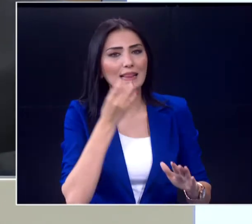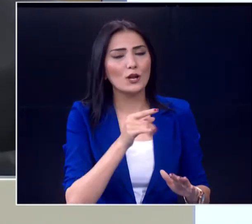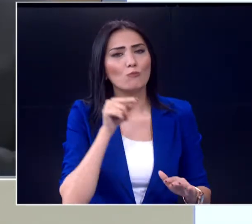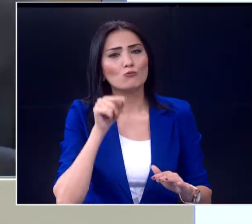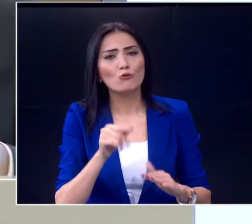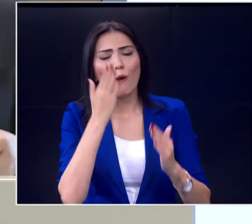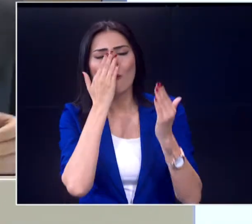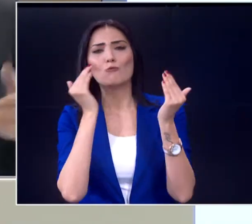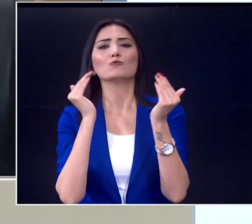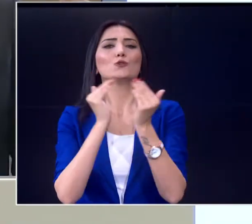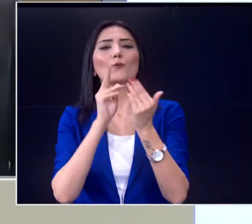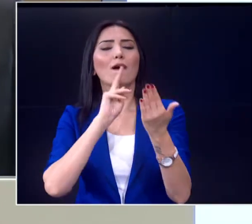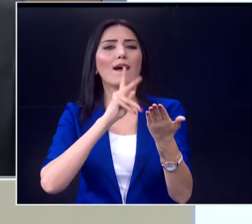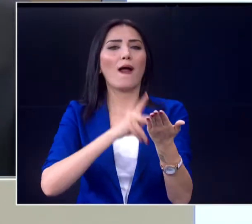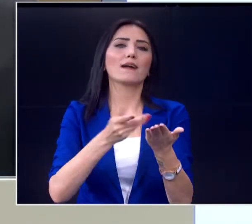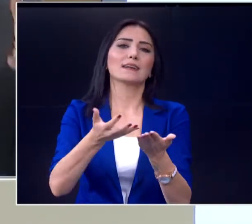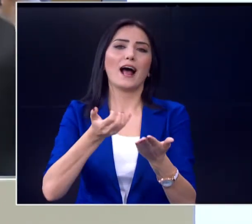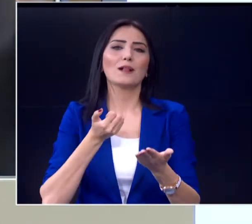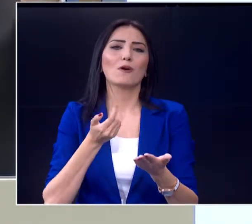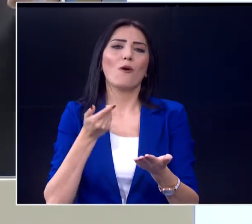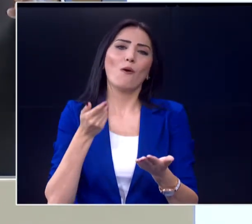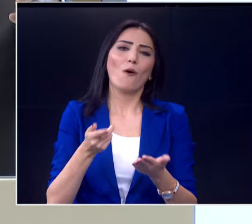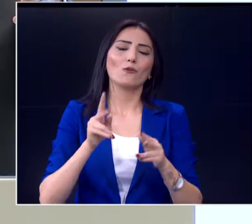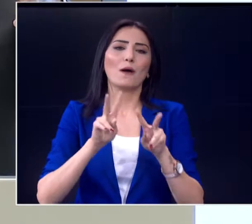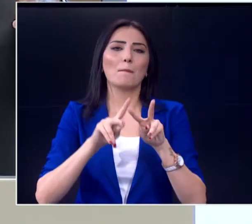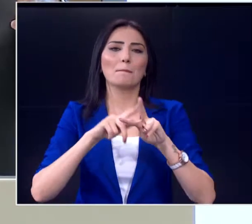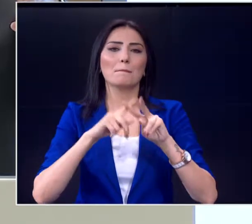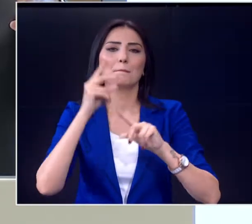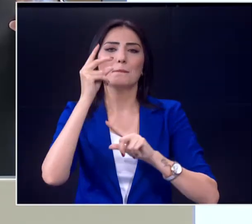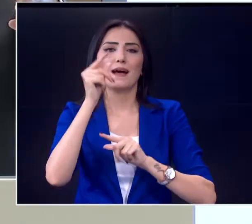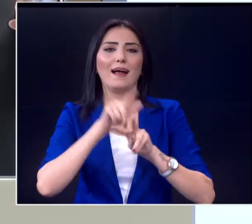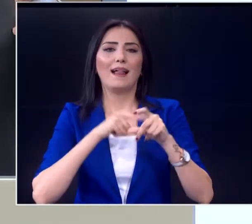buna uygun kararları almak. O da Maliye Bakanlığı'nın işi.